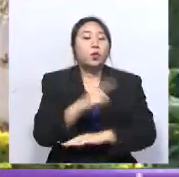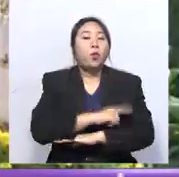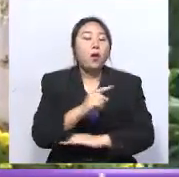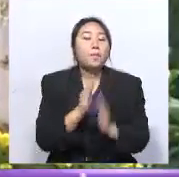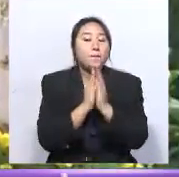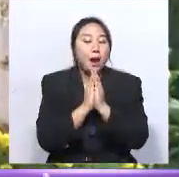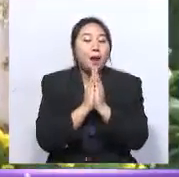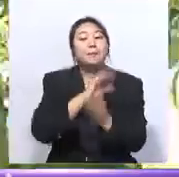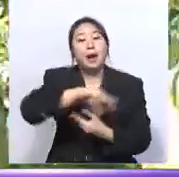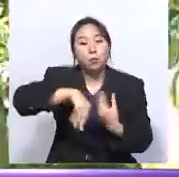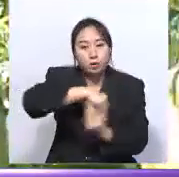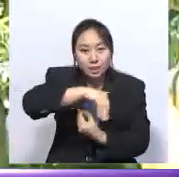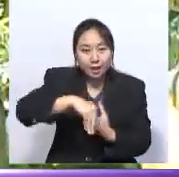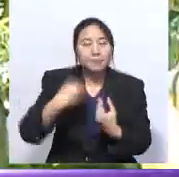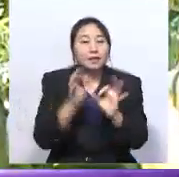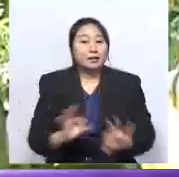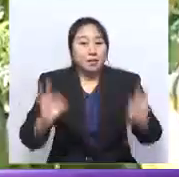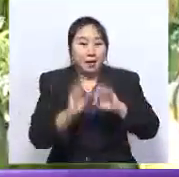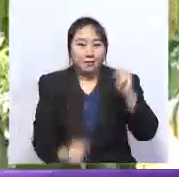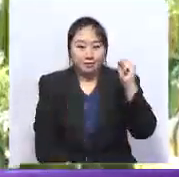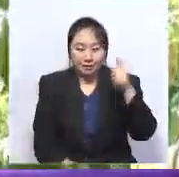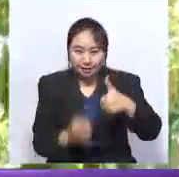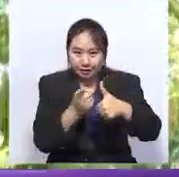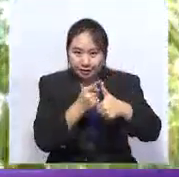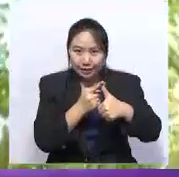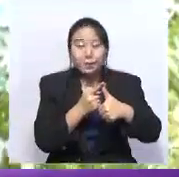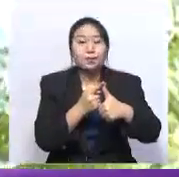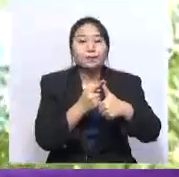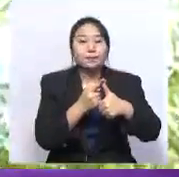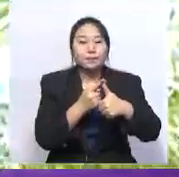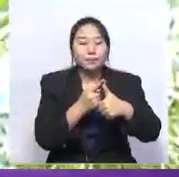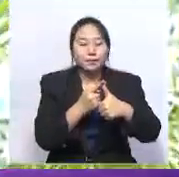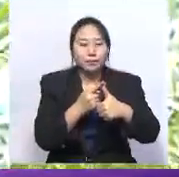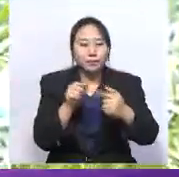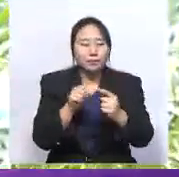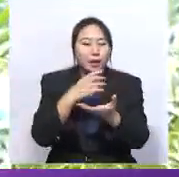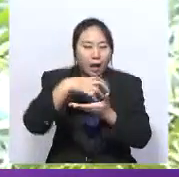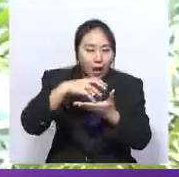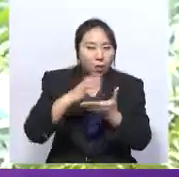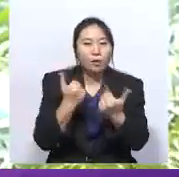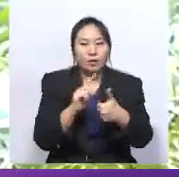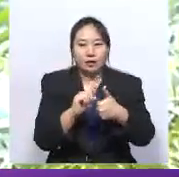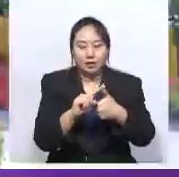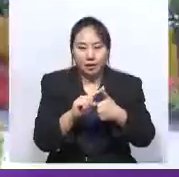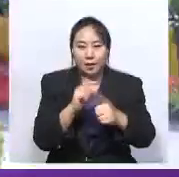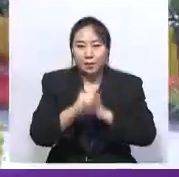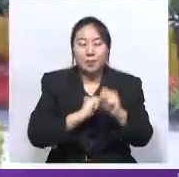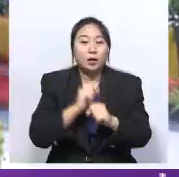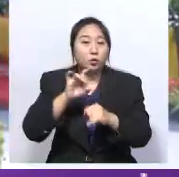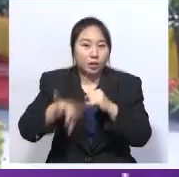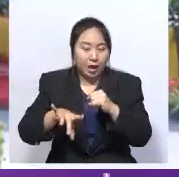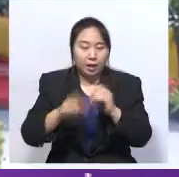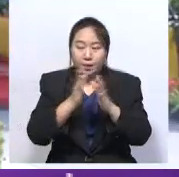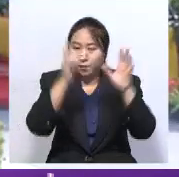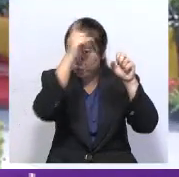ฆบูชานะครับนอกจากจะมีเหตุการณ์สำคัญก็คือจตุรงคสันนิบาตที่เกิดขึ้นแล้วนะครับในวันเดียวกันนี้เองครับในปีสุดท้ายพระพรรษาของสมเด็จพระสัมมา